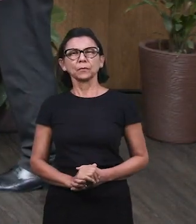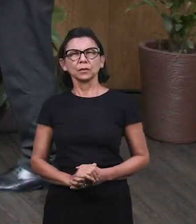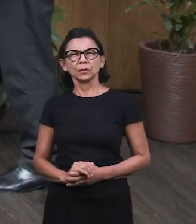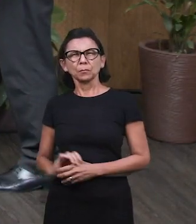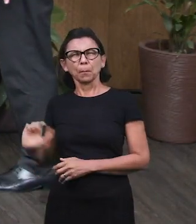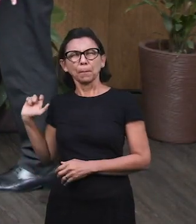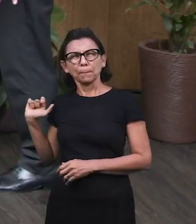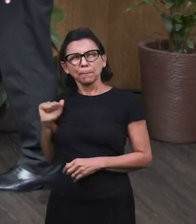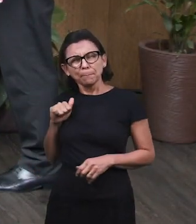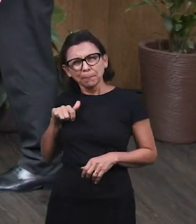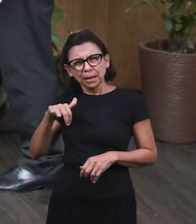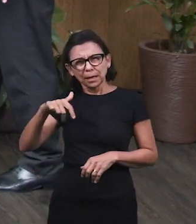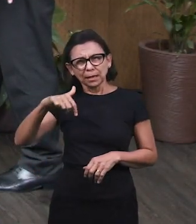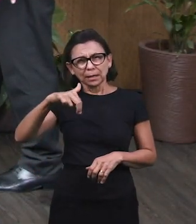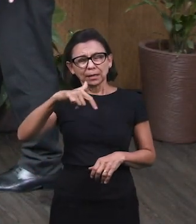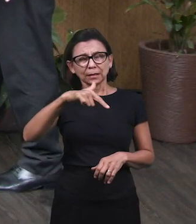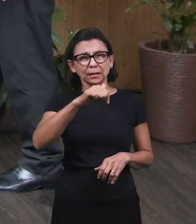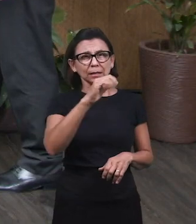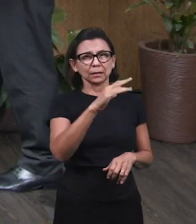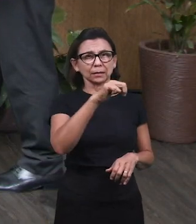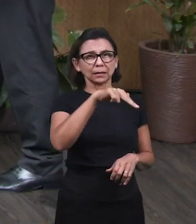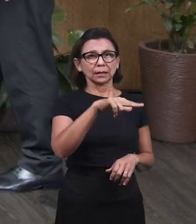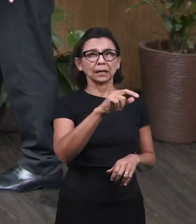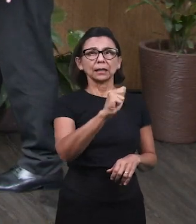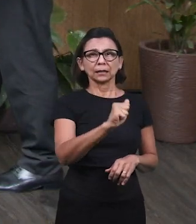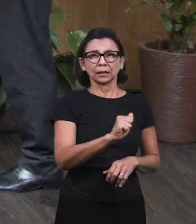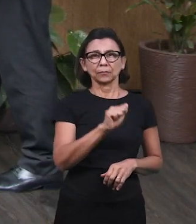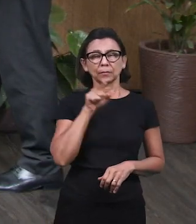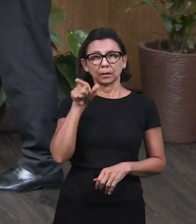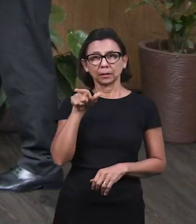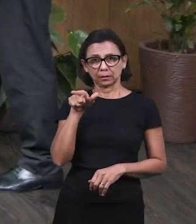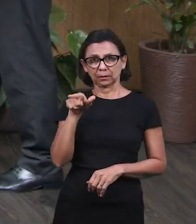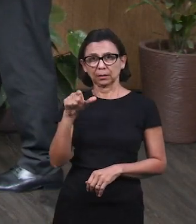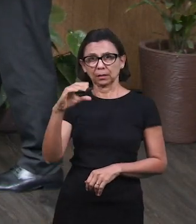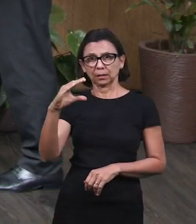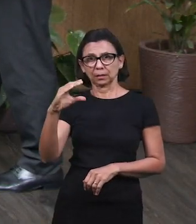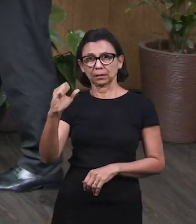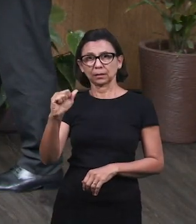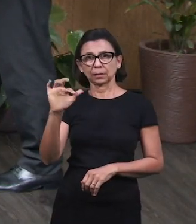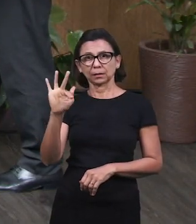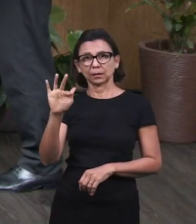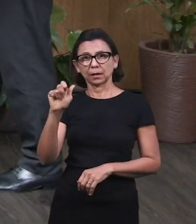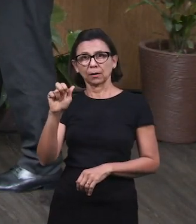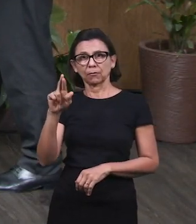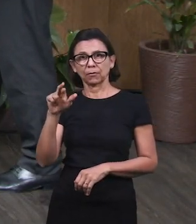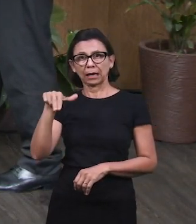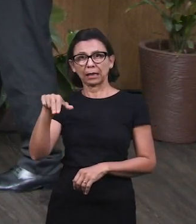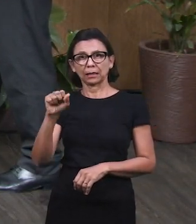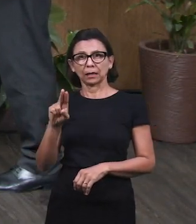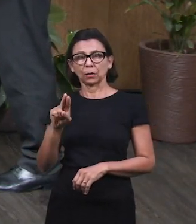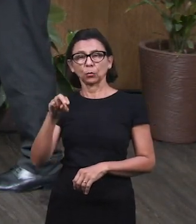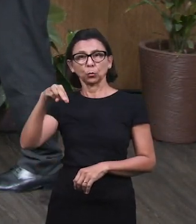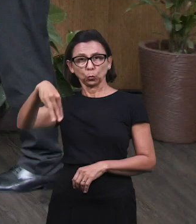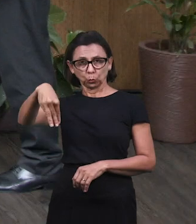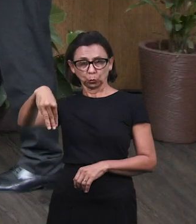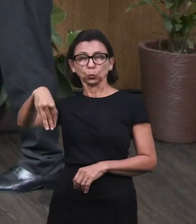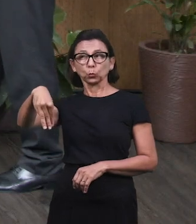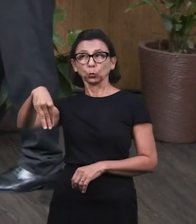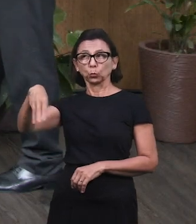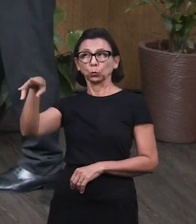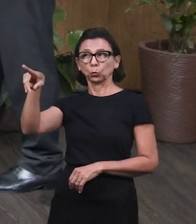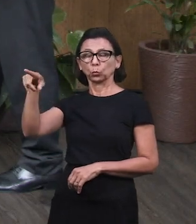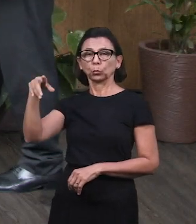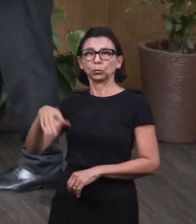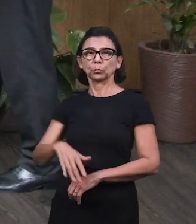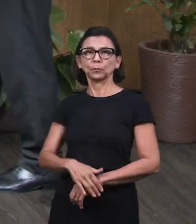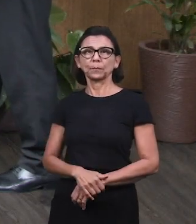Seigneur. Voici Capernaum, une image aérienne de quelques ruines de